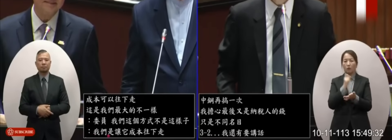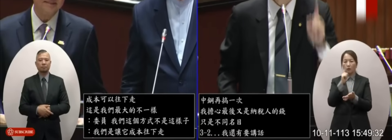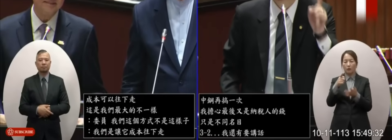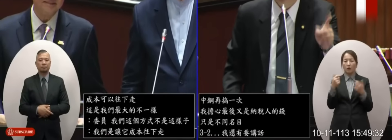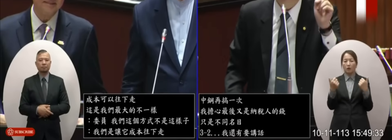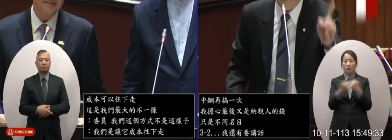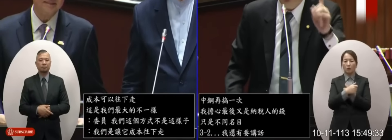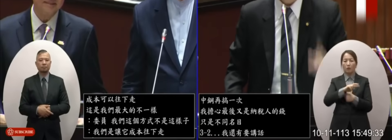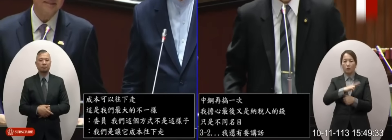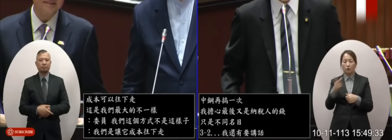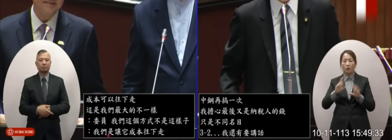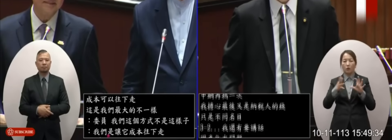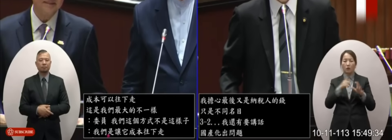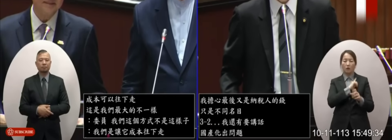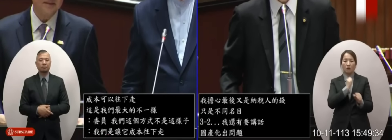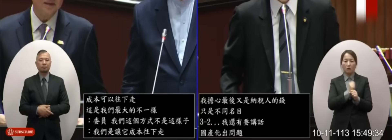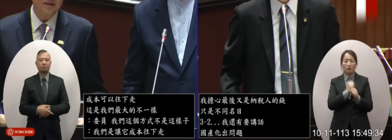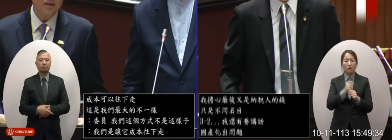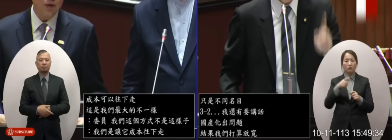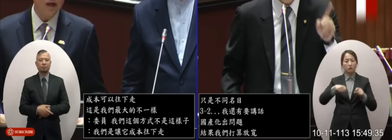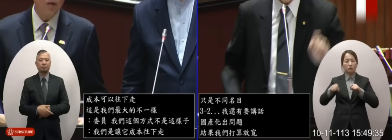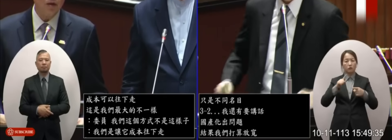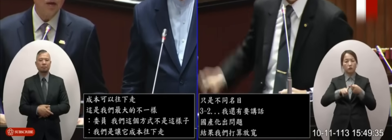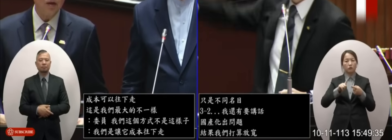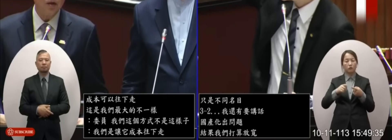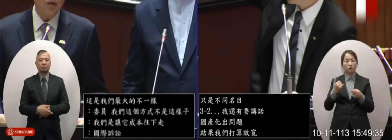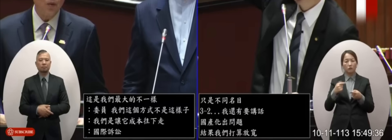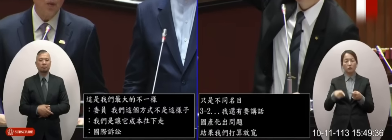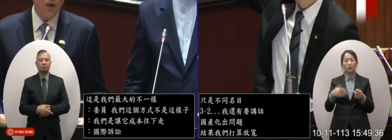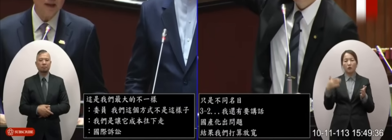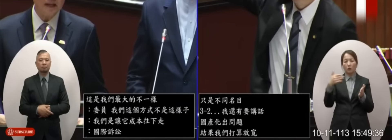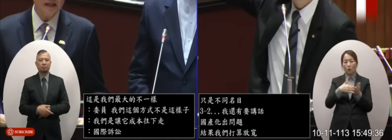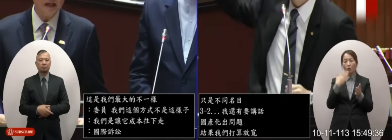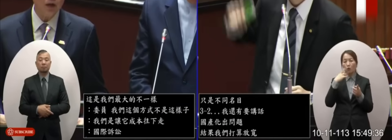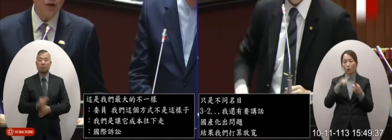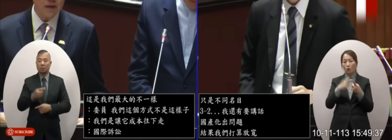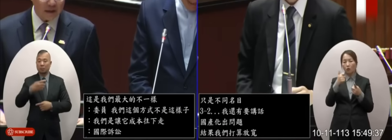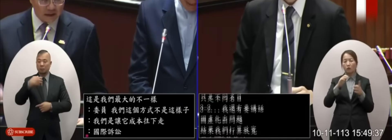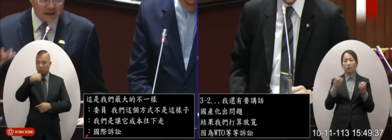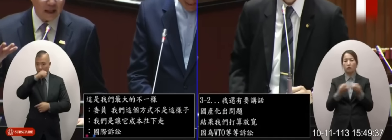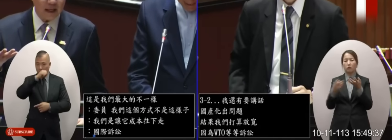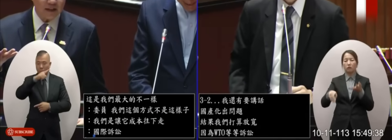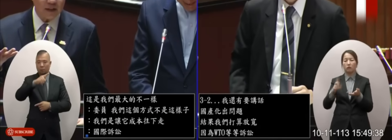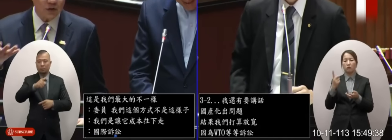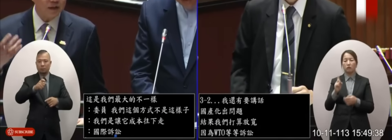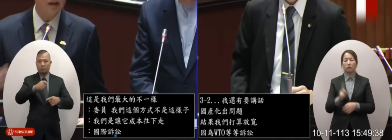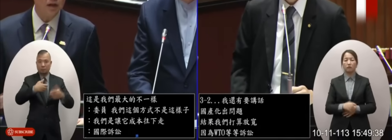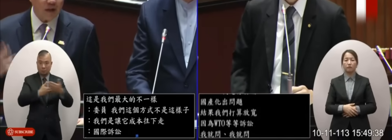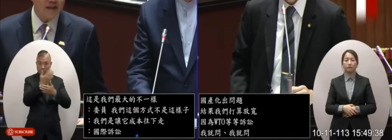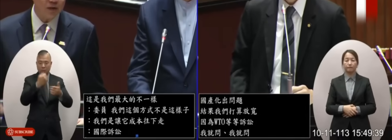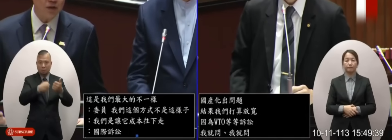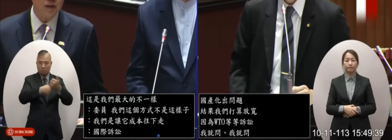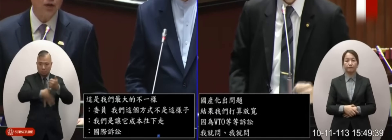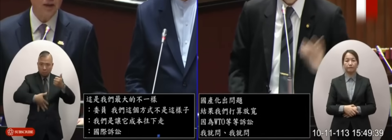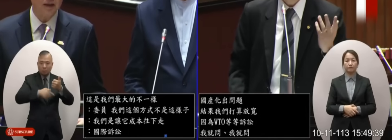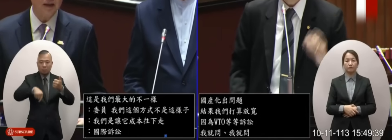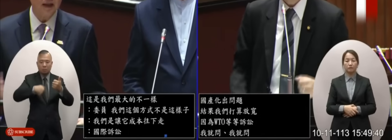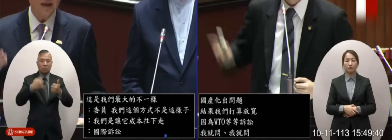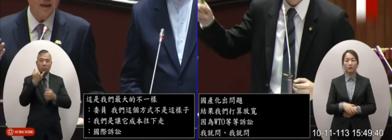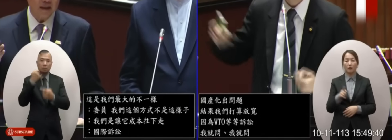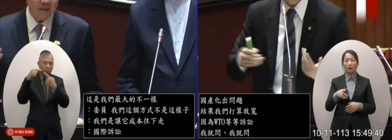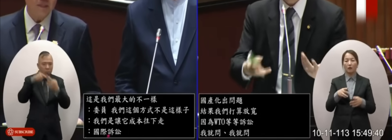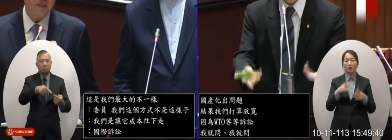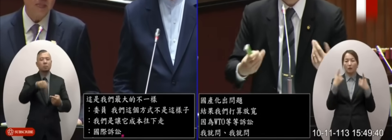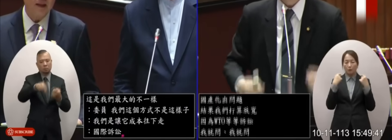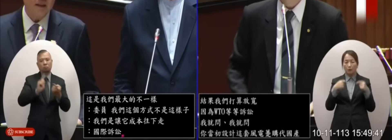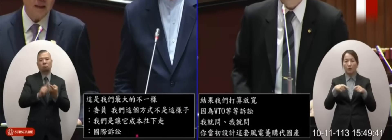标准是对的还是错的？如果它是对的，为什么今天会发生 这样的事？国内产业能够上来接手这个方向，绝对是对的。 方向是